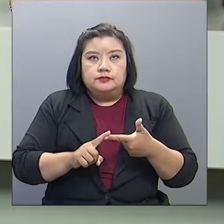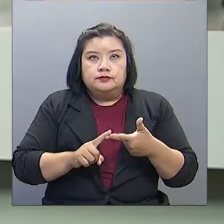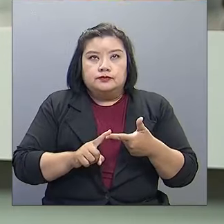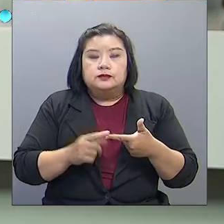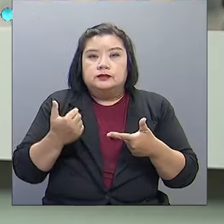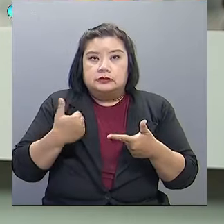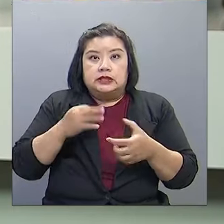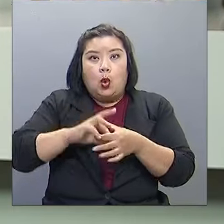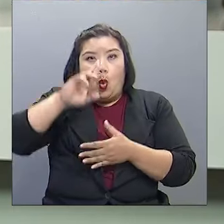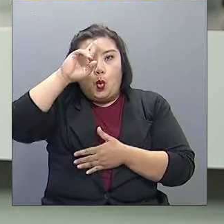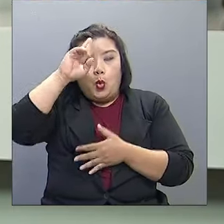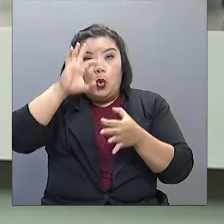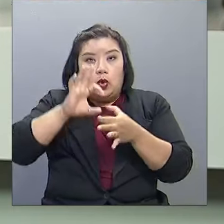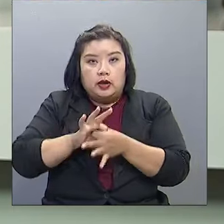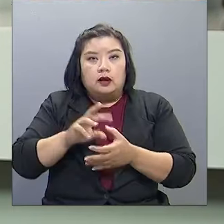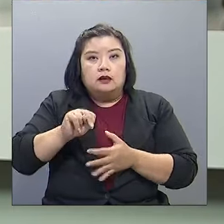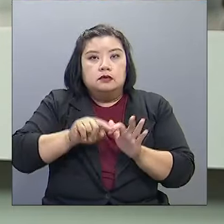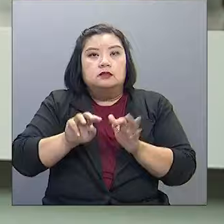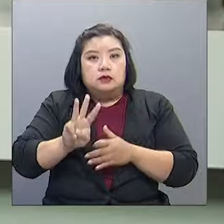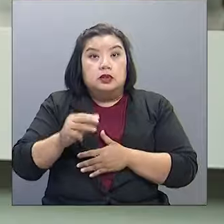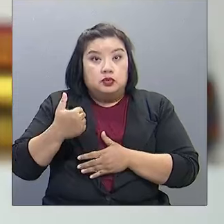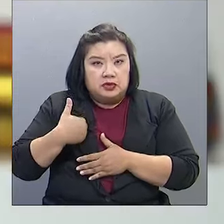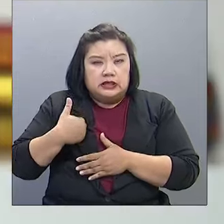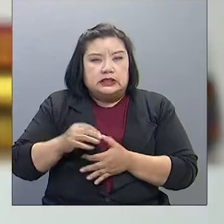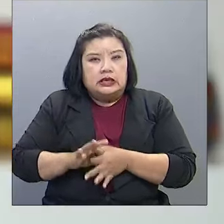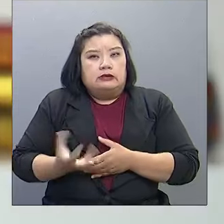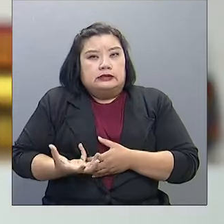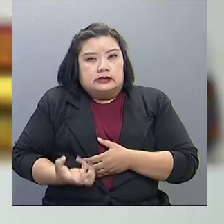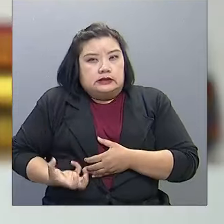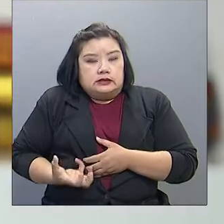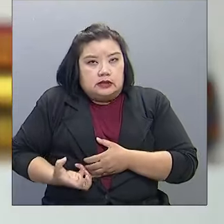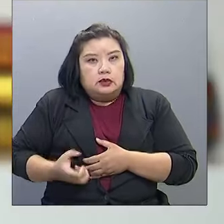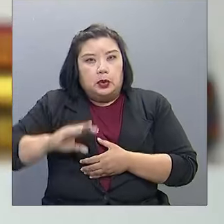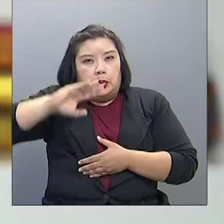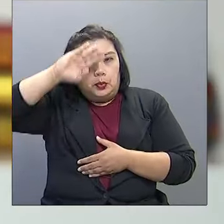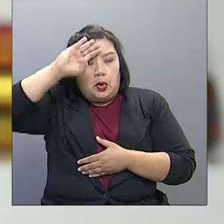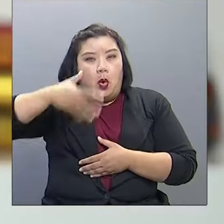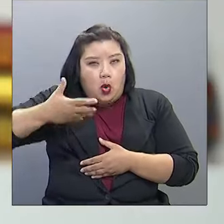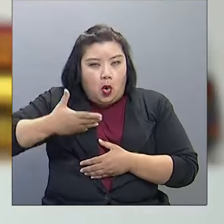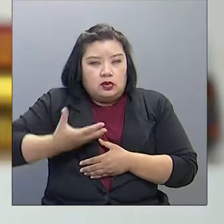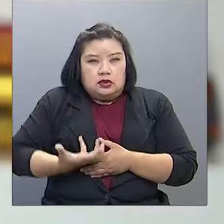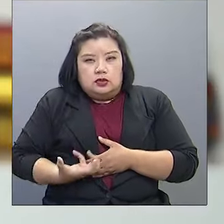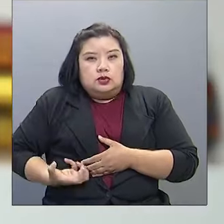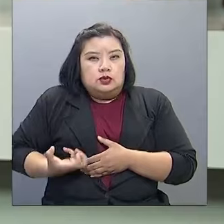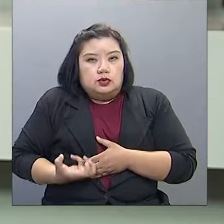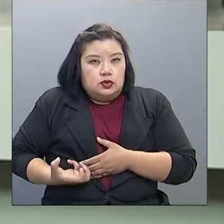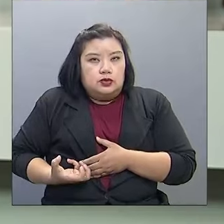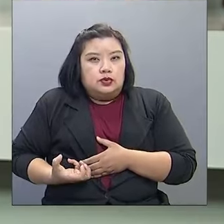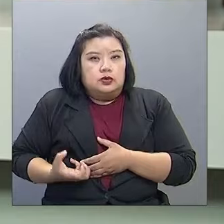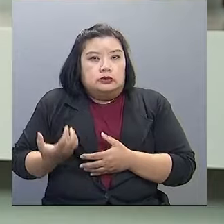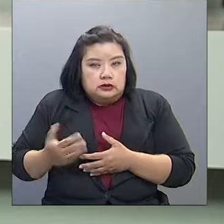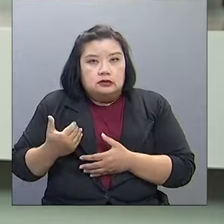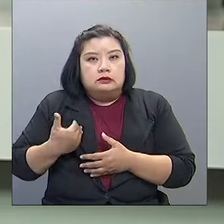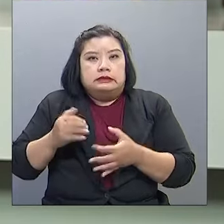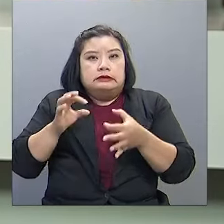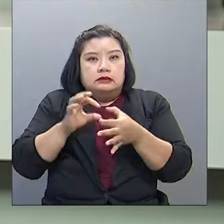ภาวะแทรกซ้อนจากนิ้วถุงน้ำดีละอย่างเช่นถุงน้ำดีอักเสบนะครับจะมีไข้ร่วมด้วยมีปวดท้องมากหรือกลุ่มที่นิ้วในถุงน้